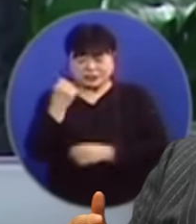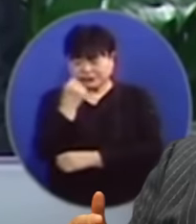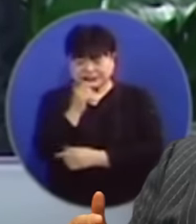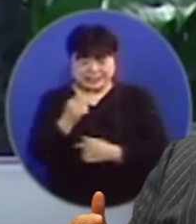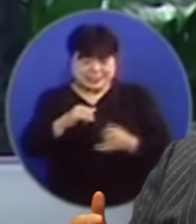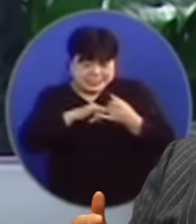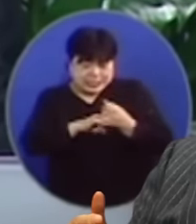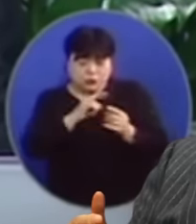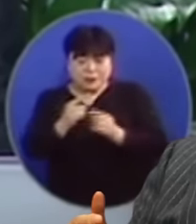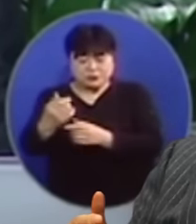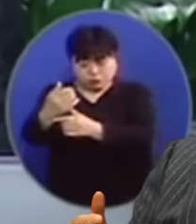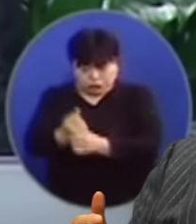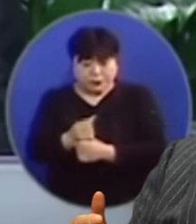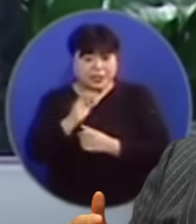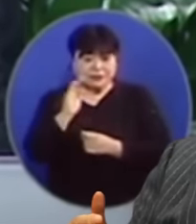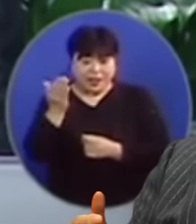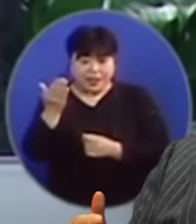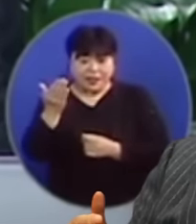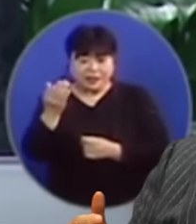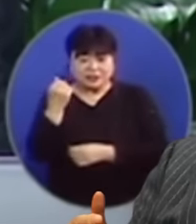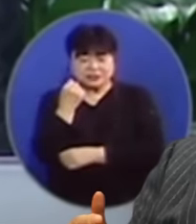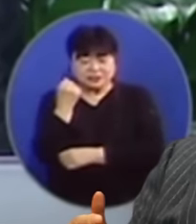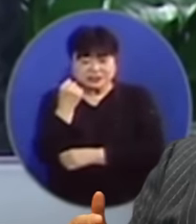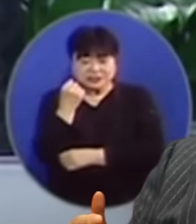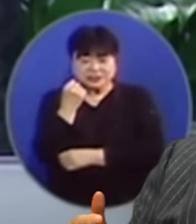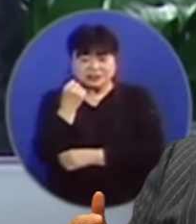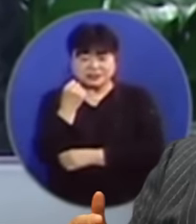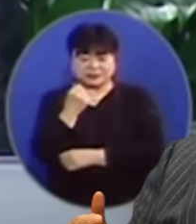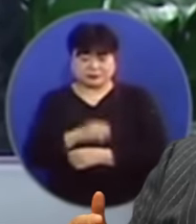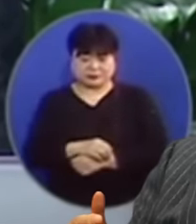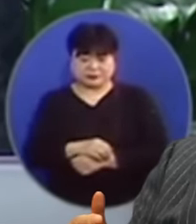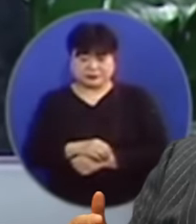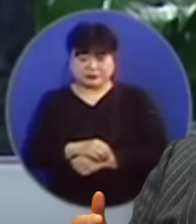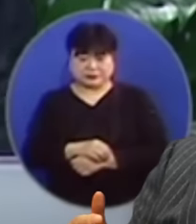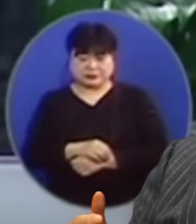않은 약속이 있어야지, 흔들리지 않은 약속이 없으면